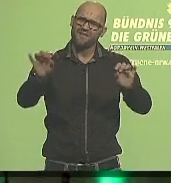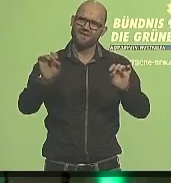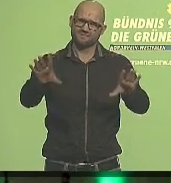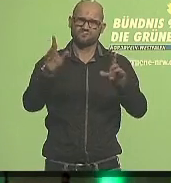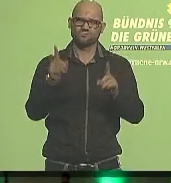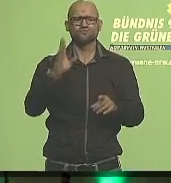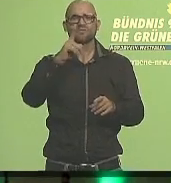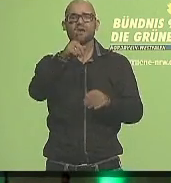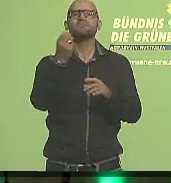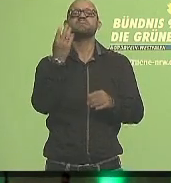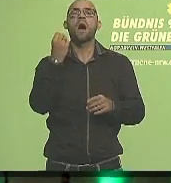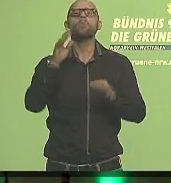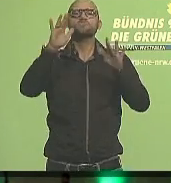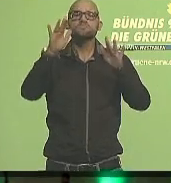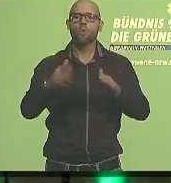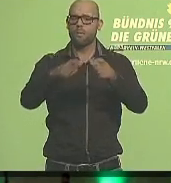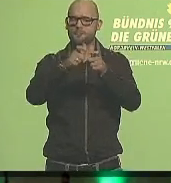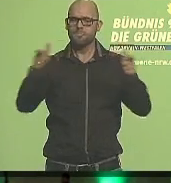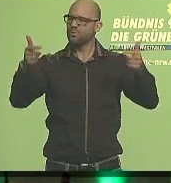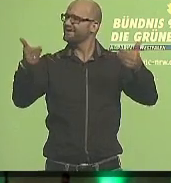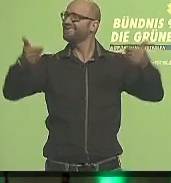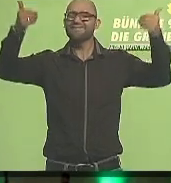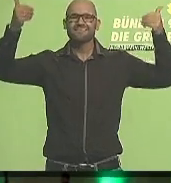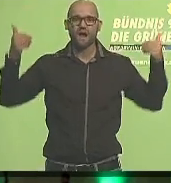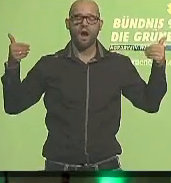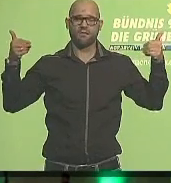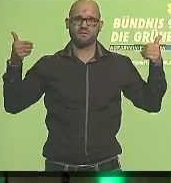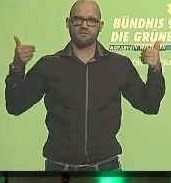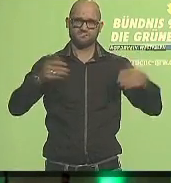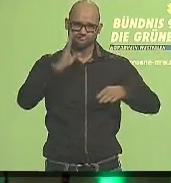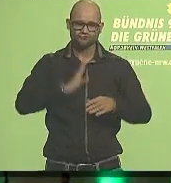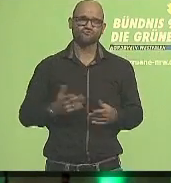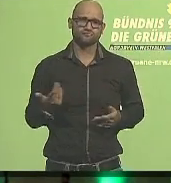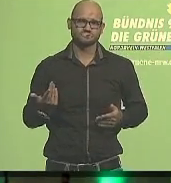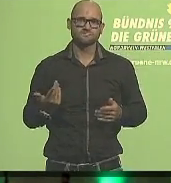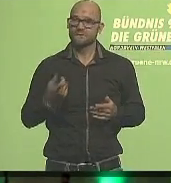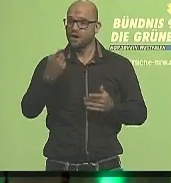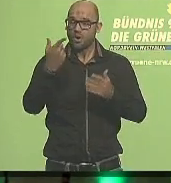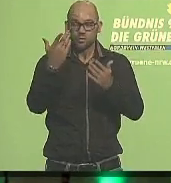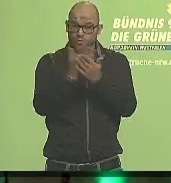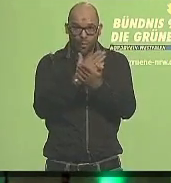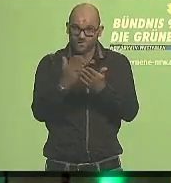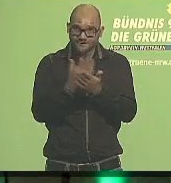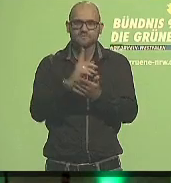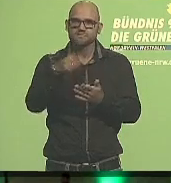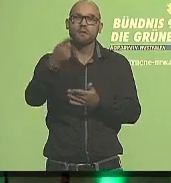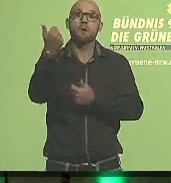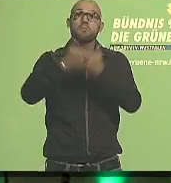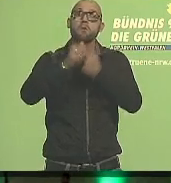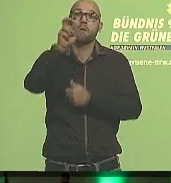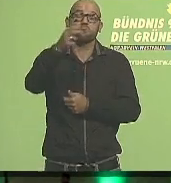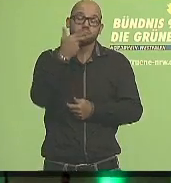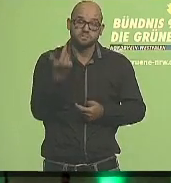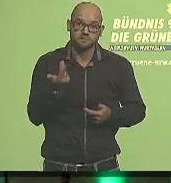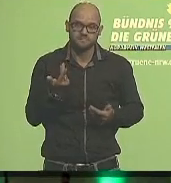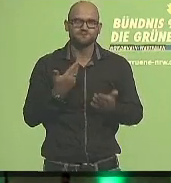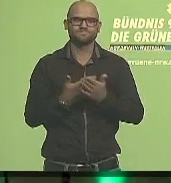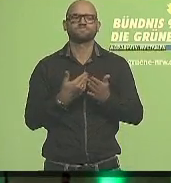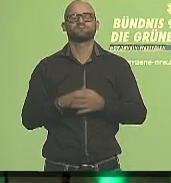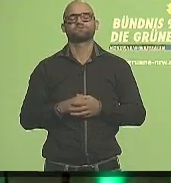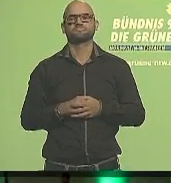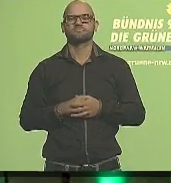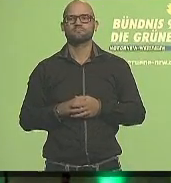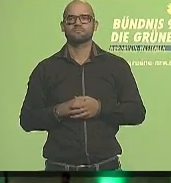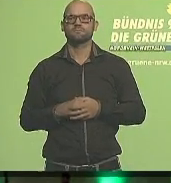im Tagungsbüro hinter der Bühne, wer das noch nicht erledigt hat, denn sonst könnt ihr nicht kandidieren. So, wir machen weiter mit den